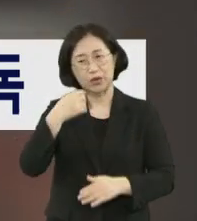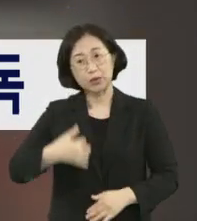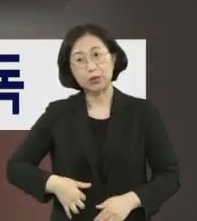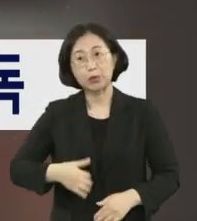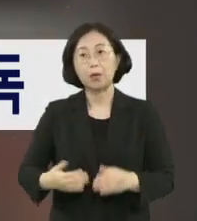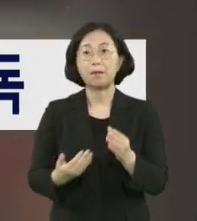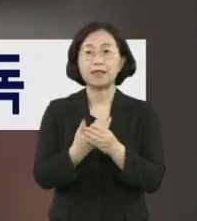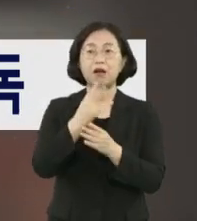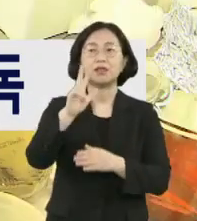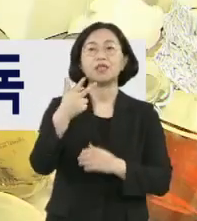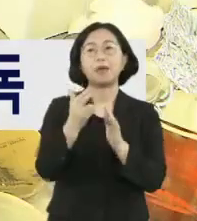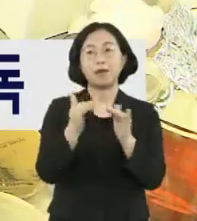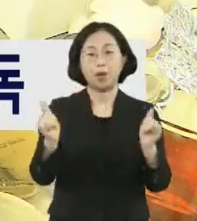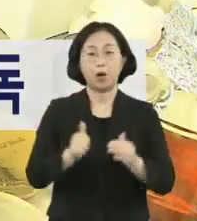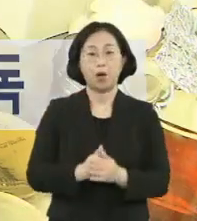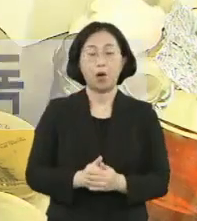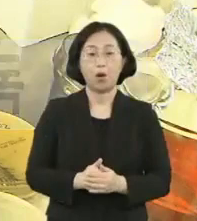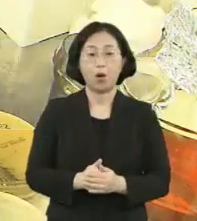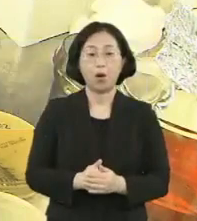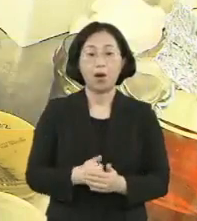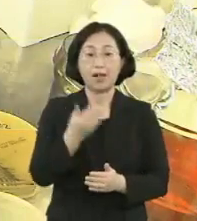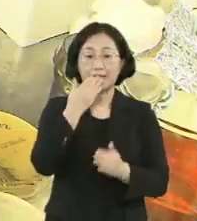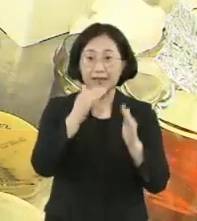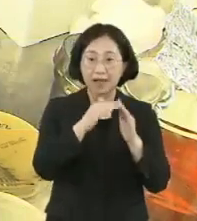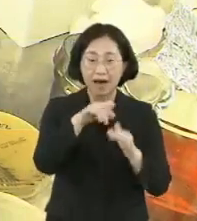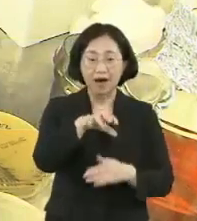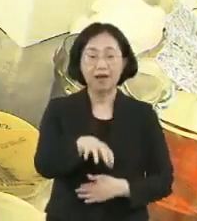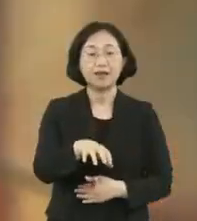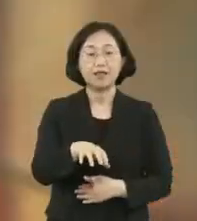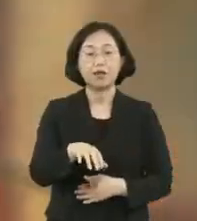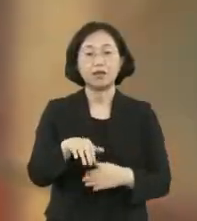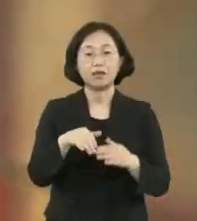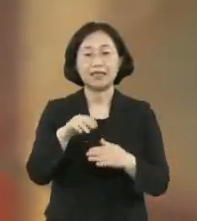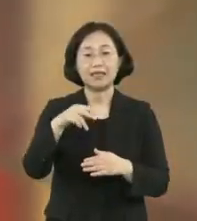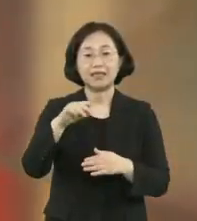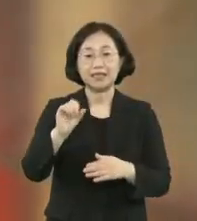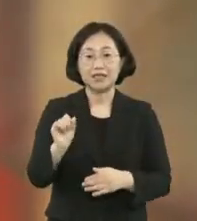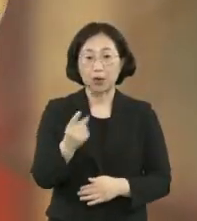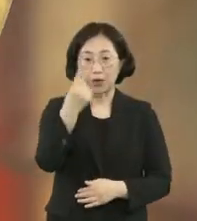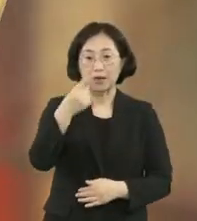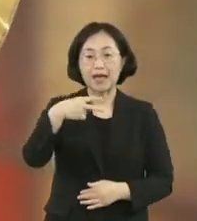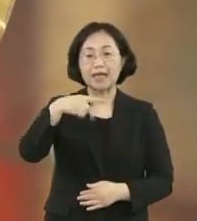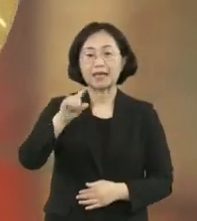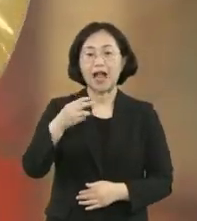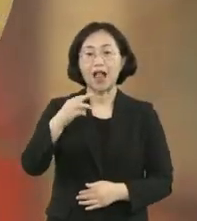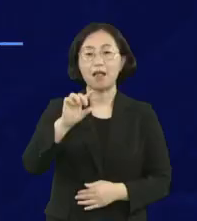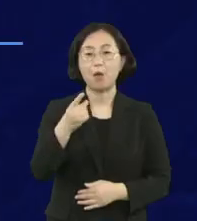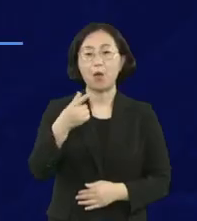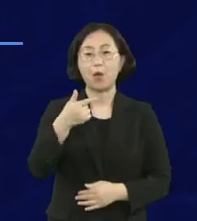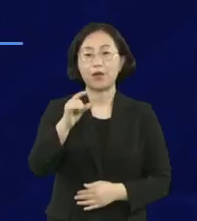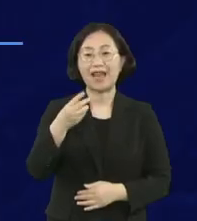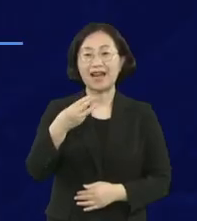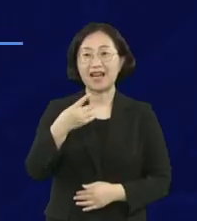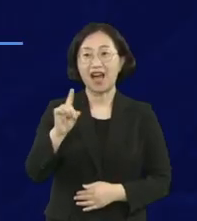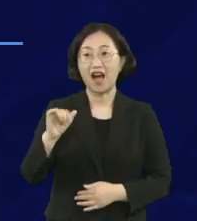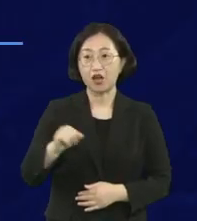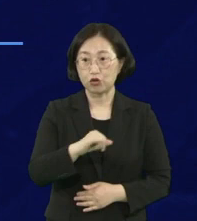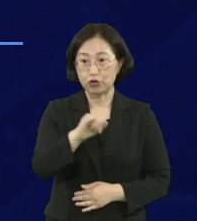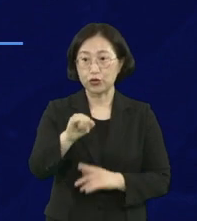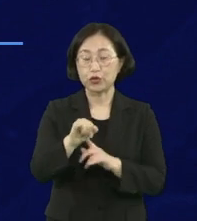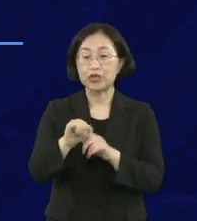감염됐습니다. 집단 식중독이 발생한 식당에서는 모두 살모넬라균이 검출됐습니다.